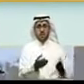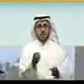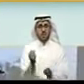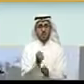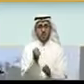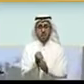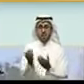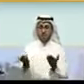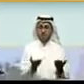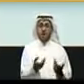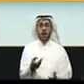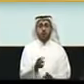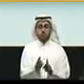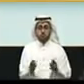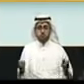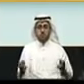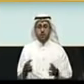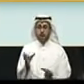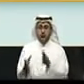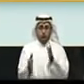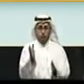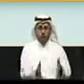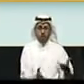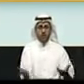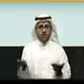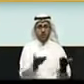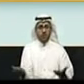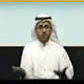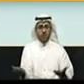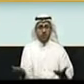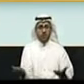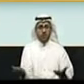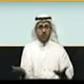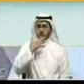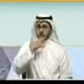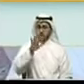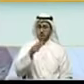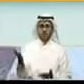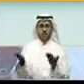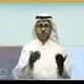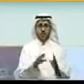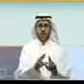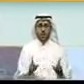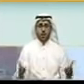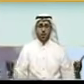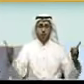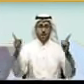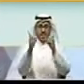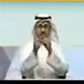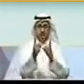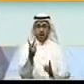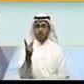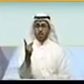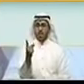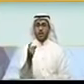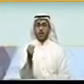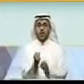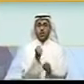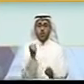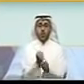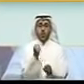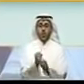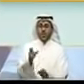لمستفيدي الضمان الاجتماعي وأبنائهم وبناتهم. الملتقى الثاني لتوظيف أبناء المستفيدين من